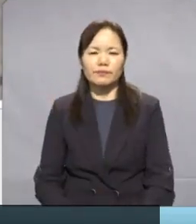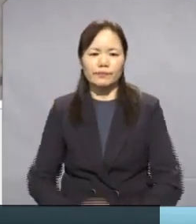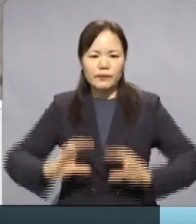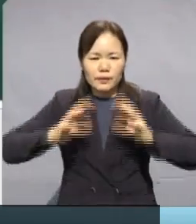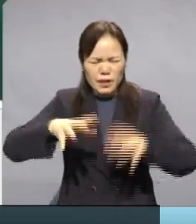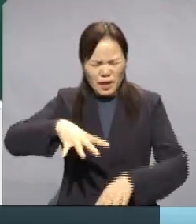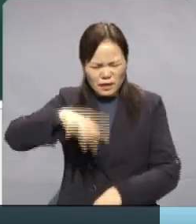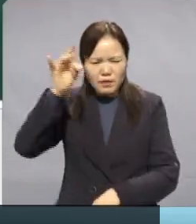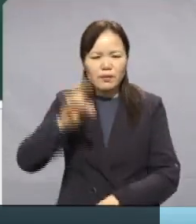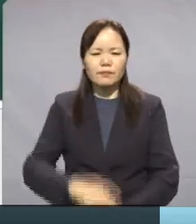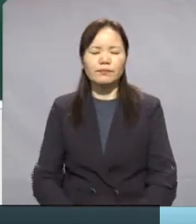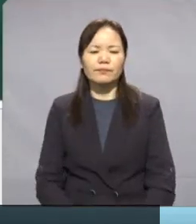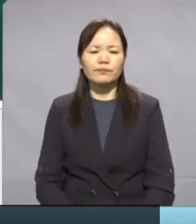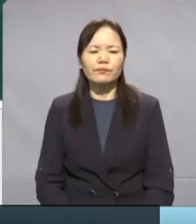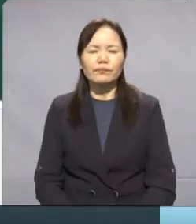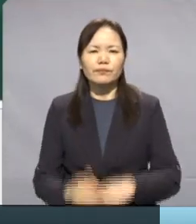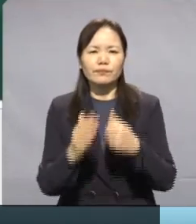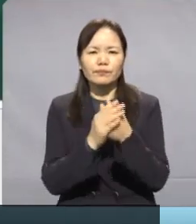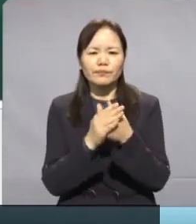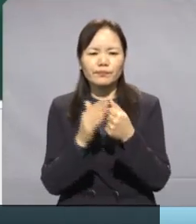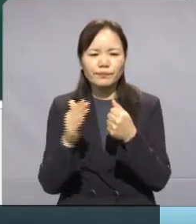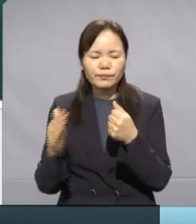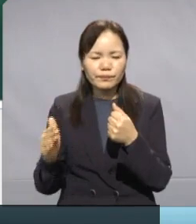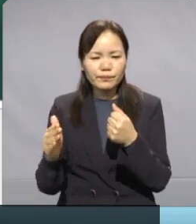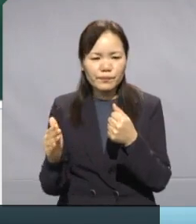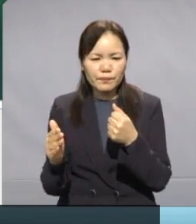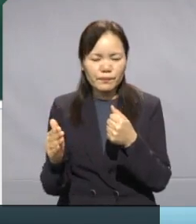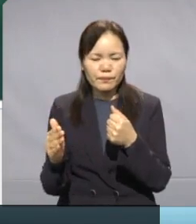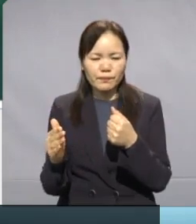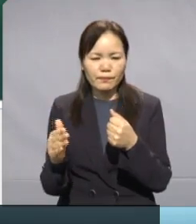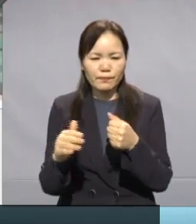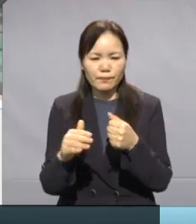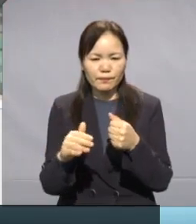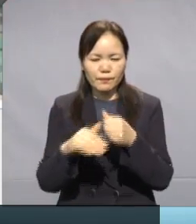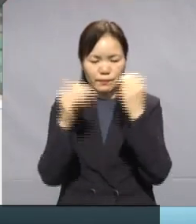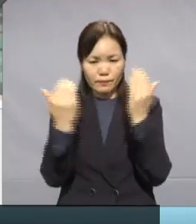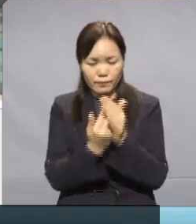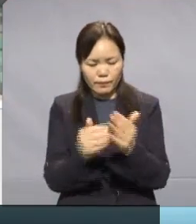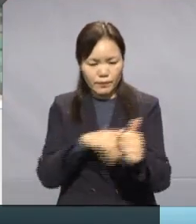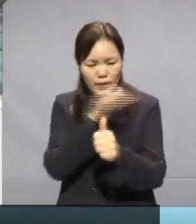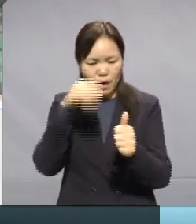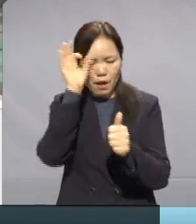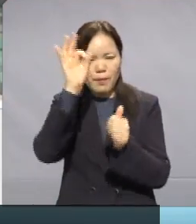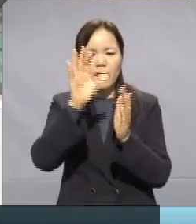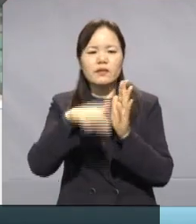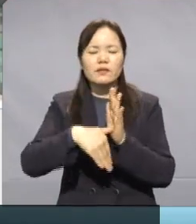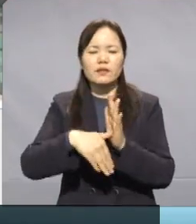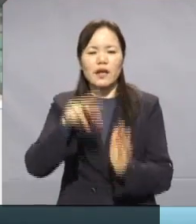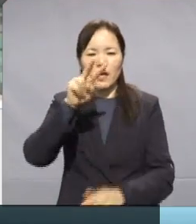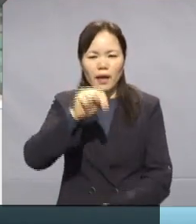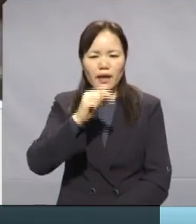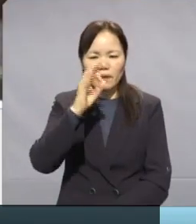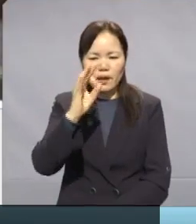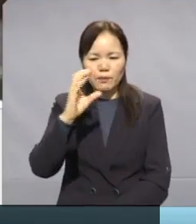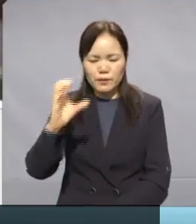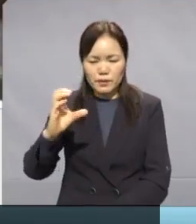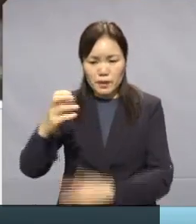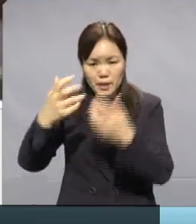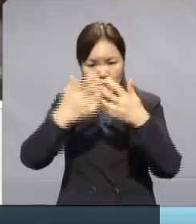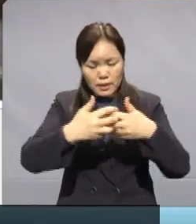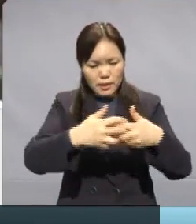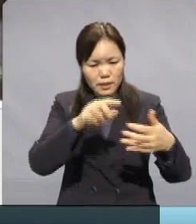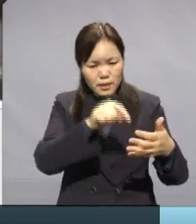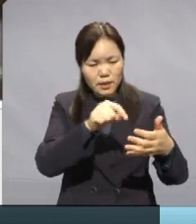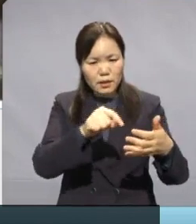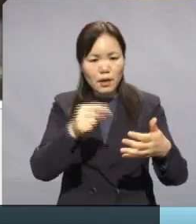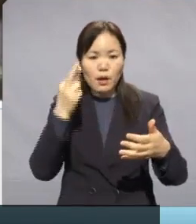세계 최초예요. 그러면서 지금 우리가 이 전체를 보면 이래요. NFC 단말기를